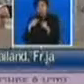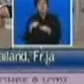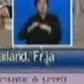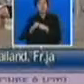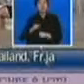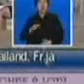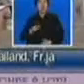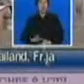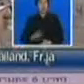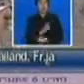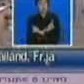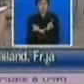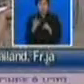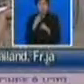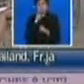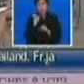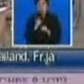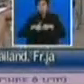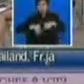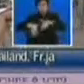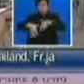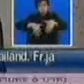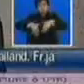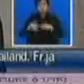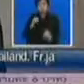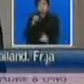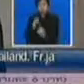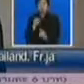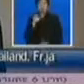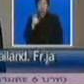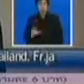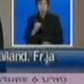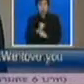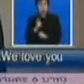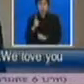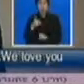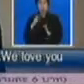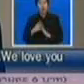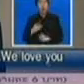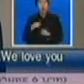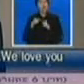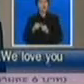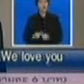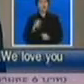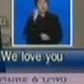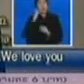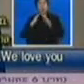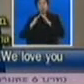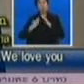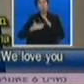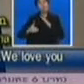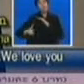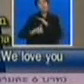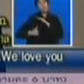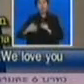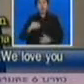บบความก้าวหน้าในท้องถิ่นให้ดีนะครับผมเชื่อว่าคนจำนวนมากก็อยากอยู่บ้านตัวเองอยู่แล้ว ครับ เราก็จะได้ท